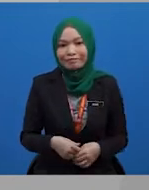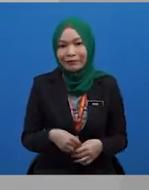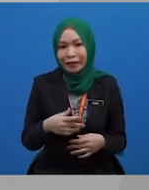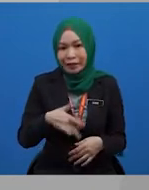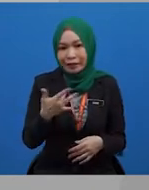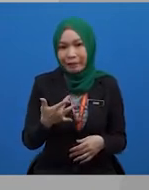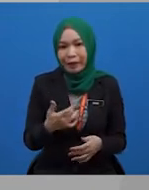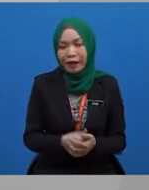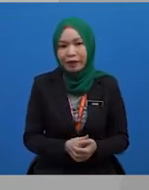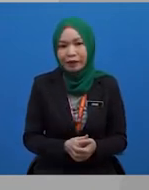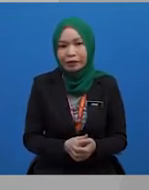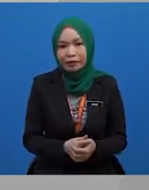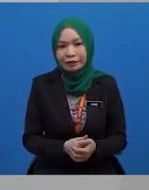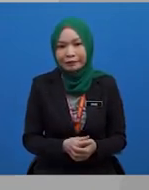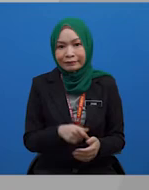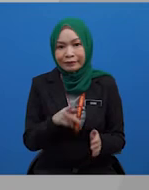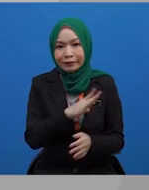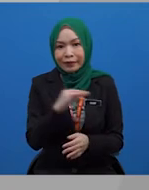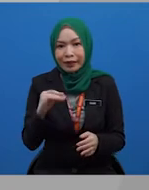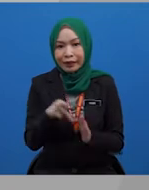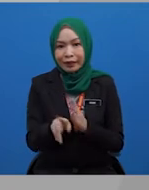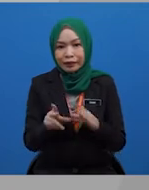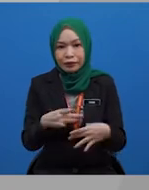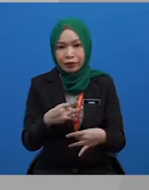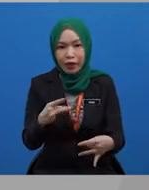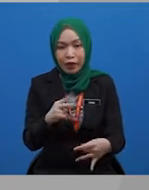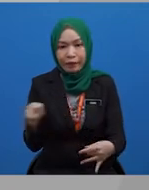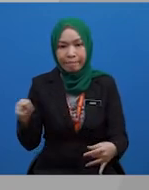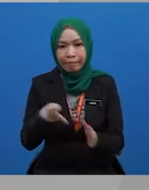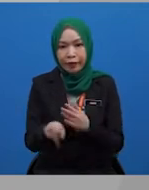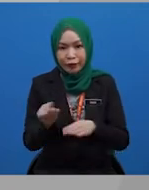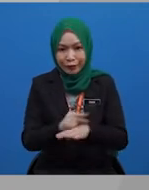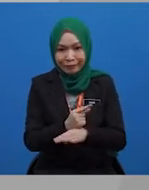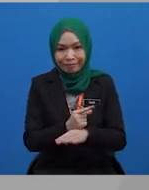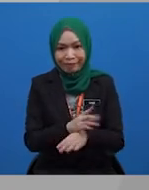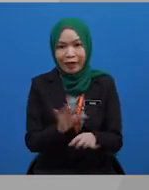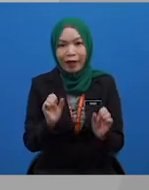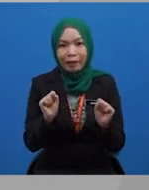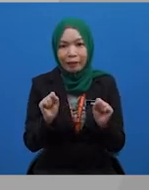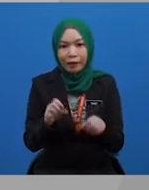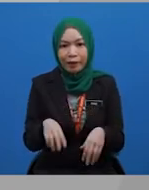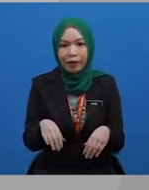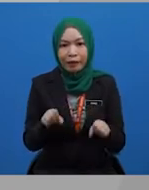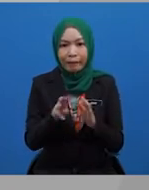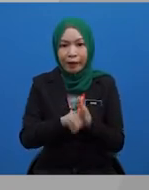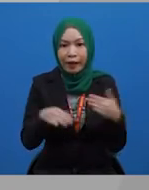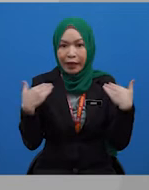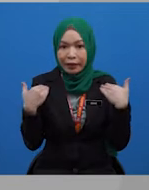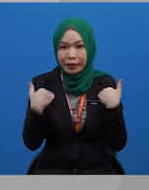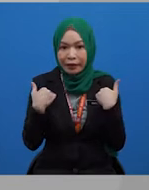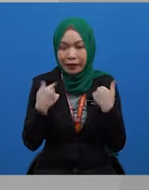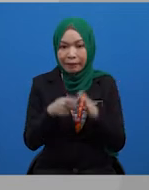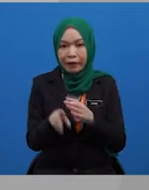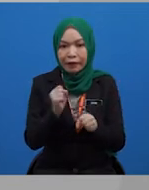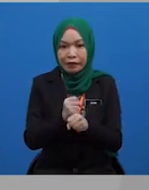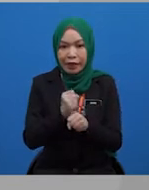dapat membuka ataupun mewujudkan peluang pekerjaan kepada masyarakat setempat kerana pemasar memerlukan pekerja